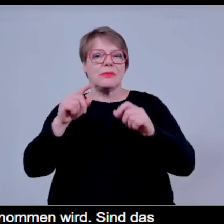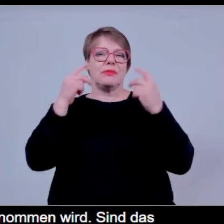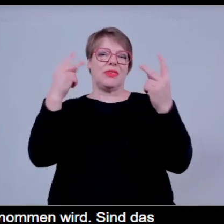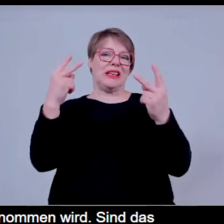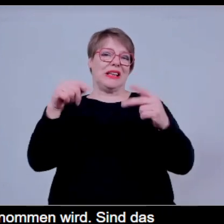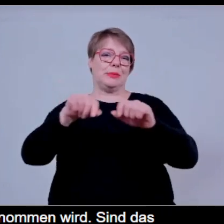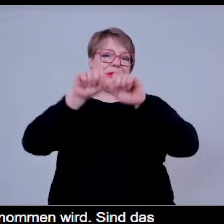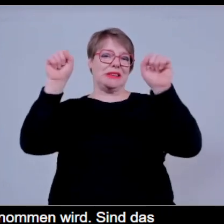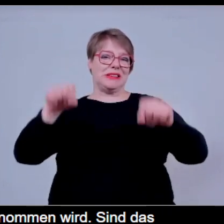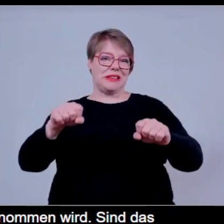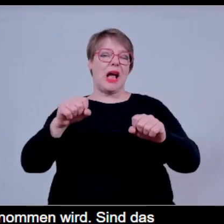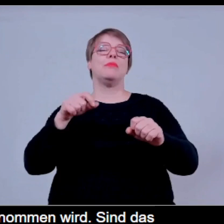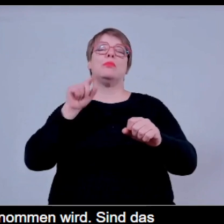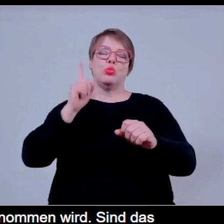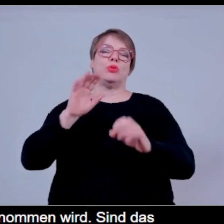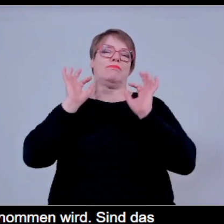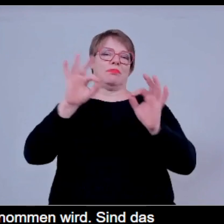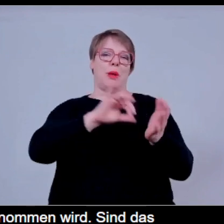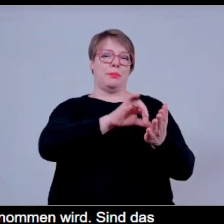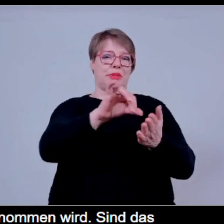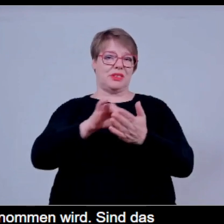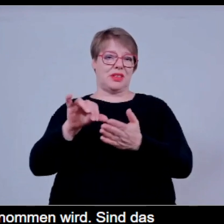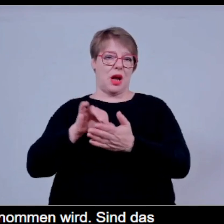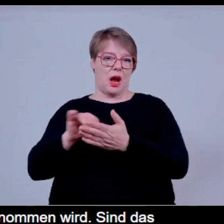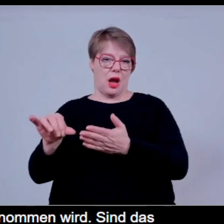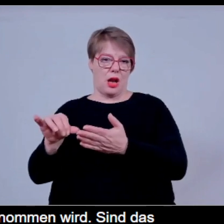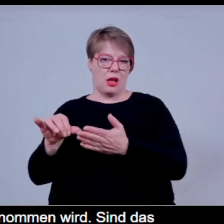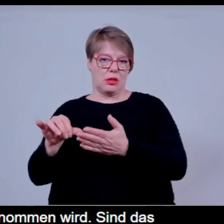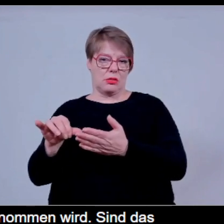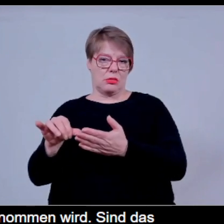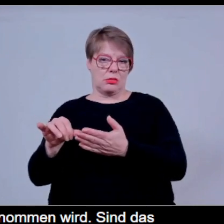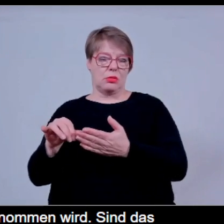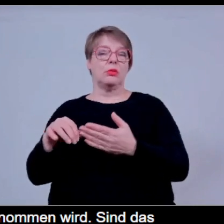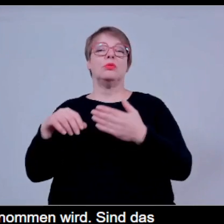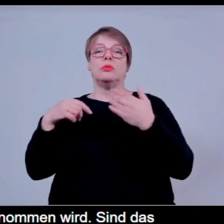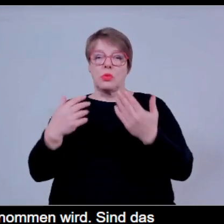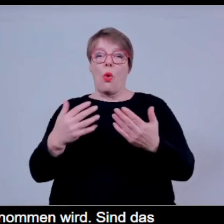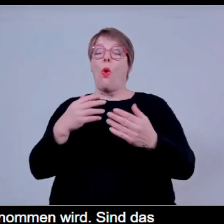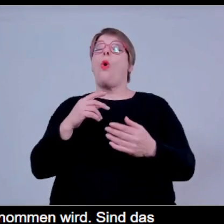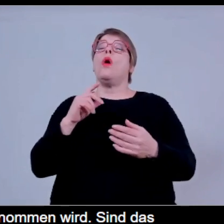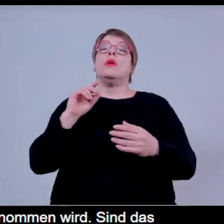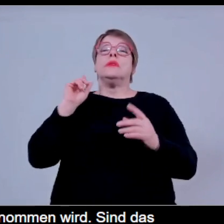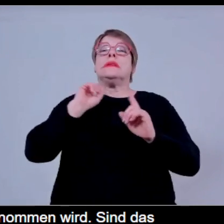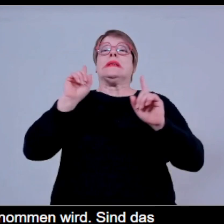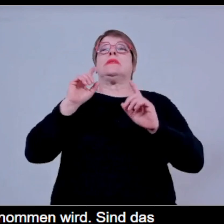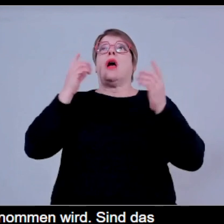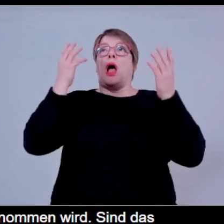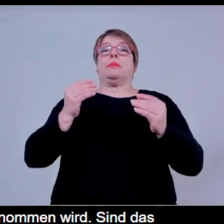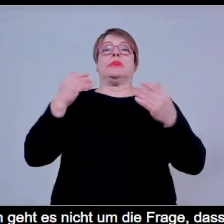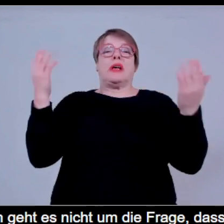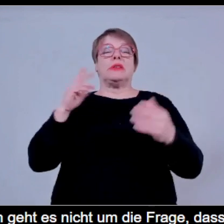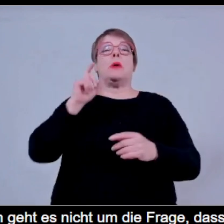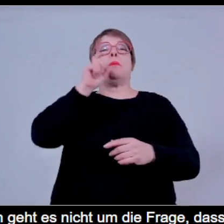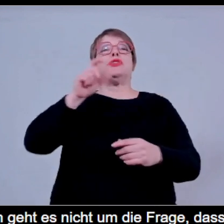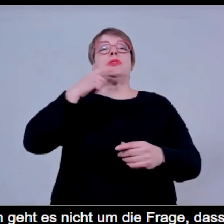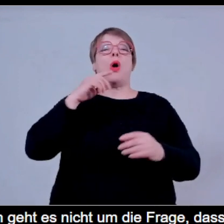Dann Wirtschaftsminister Hubert Aiwanger, bitteschön. Ja, meine sehr geehrten Damen und Herren, Sie haben mitbekommen, dass in den letzten Wochen und Monaten in Bayern sehr viel